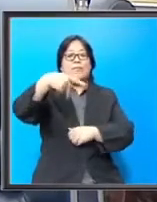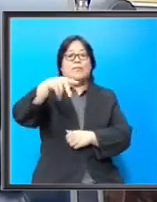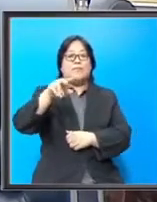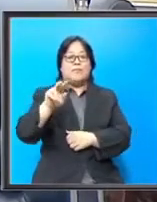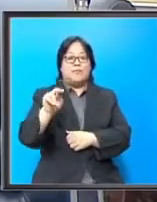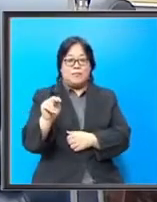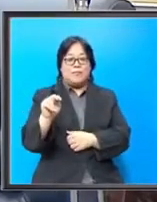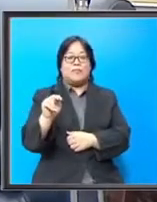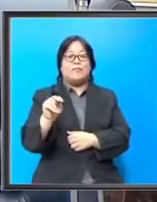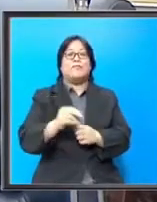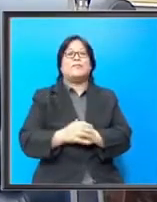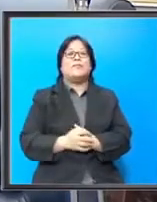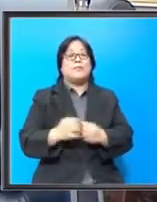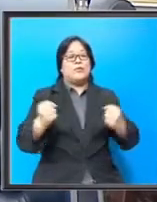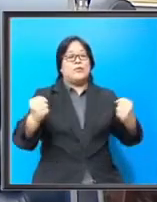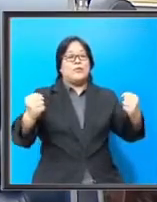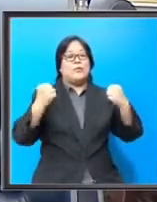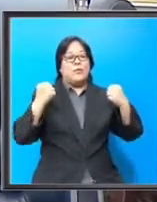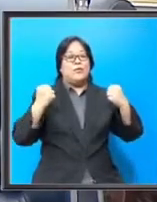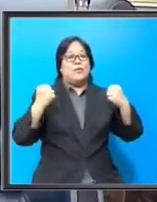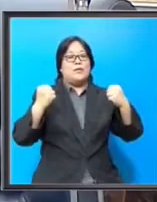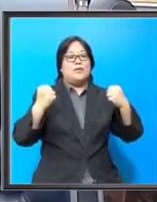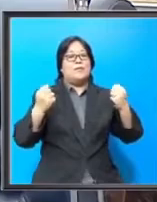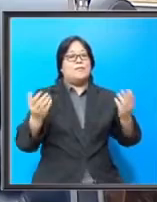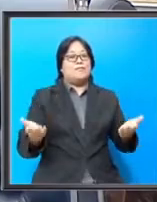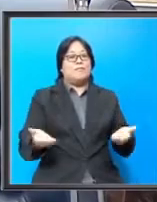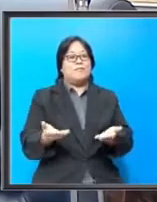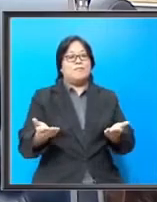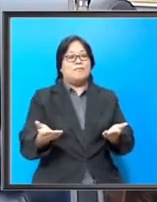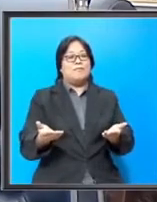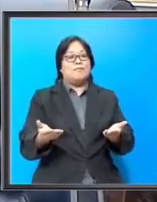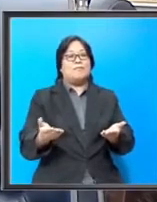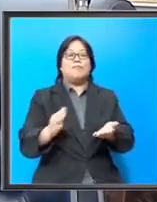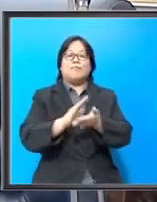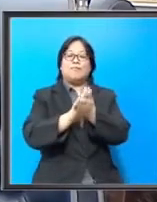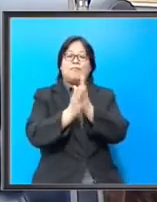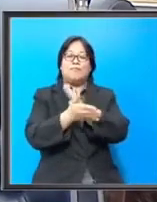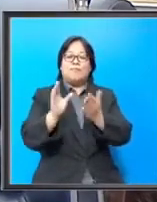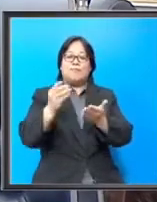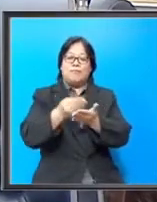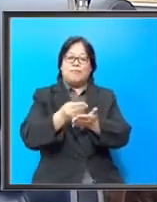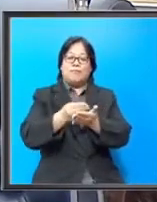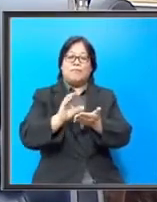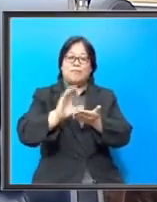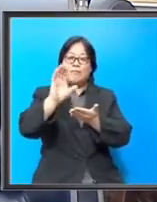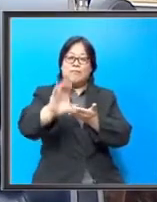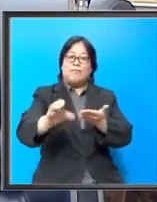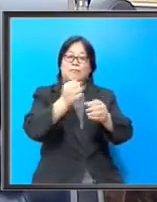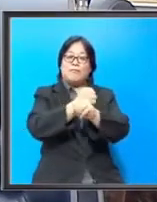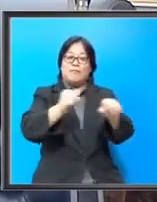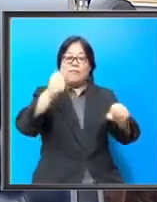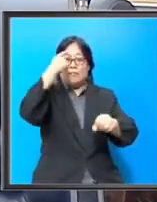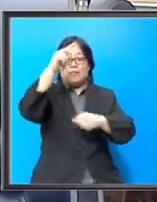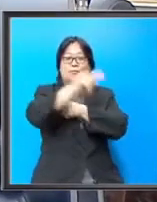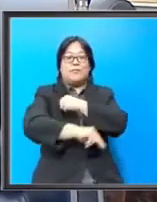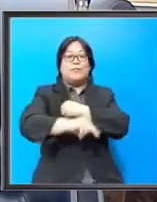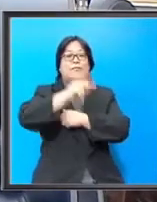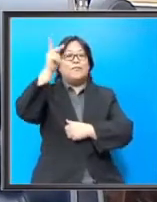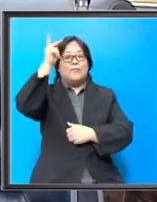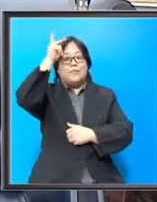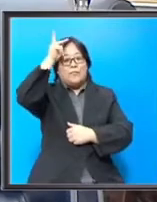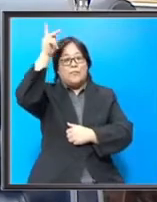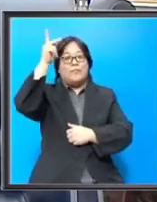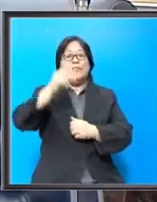yang kukuh yang kuat ini Salma ke peruntukkan yang disediakan kepada Negeri Kelantan